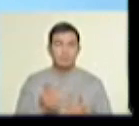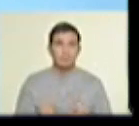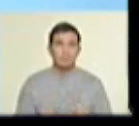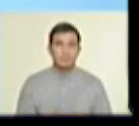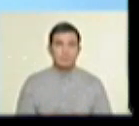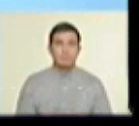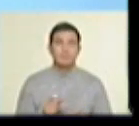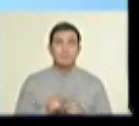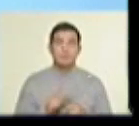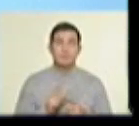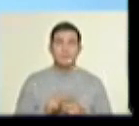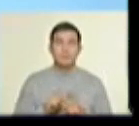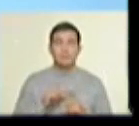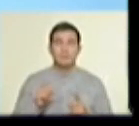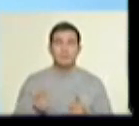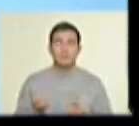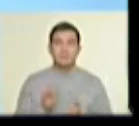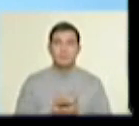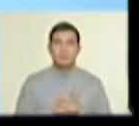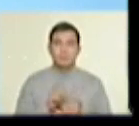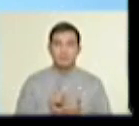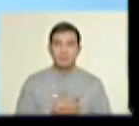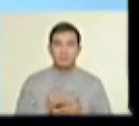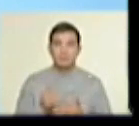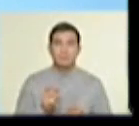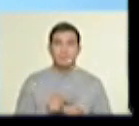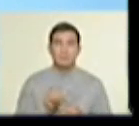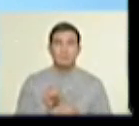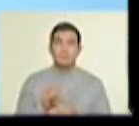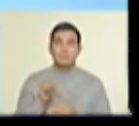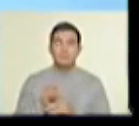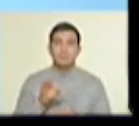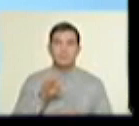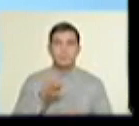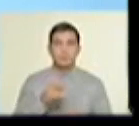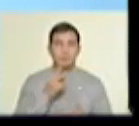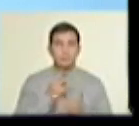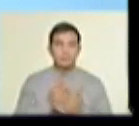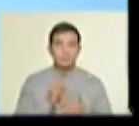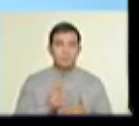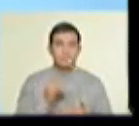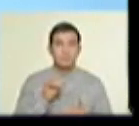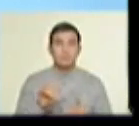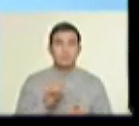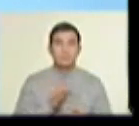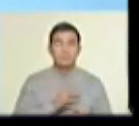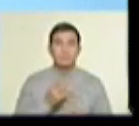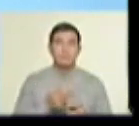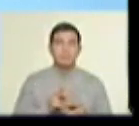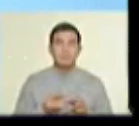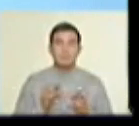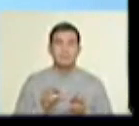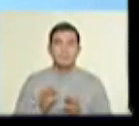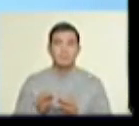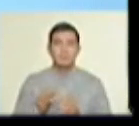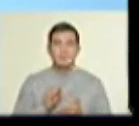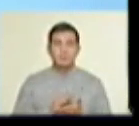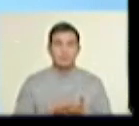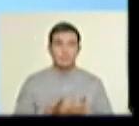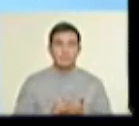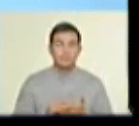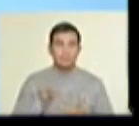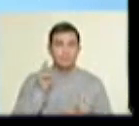Demak, matn bilan avval tanishib olamiz. Qo'shma otlarni aniqlaymiz va ularning imlosini